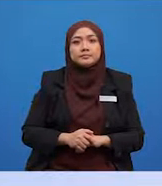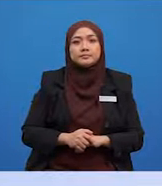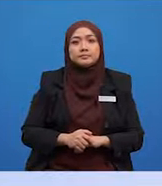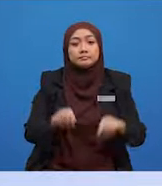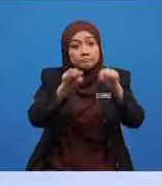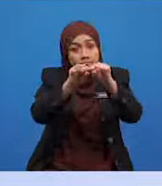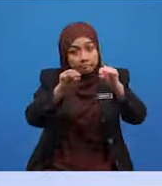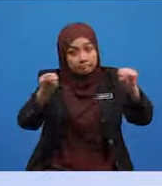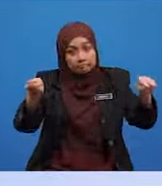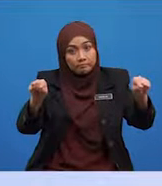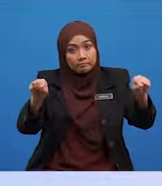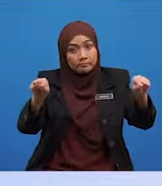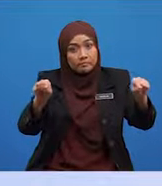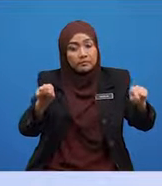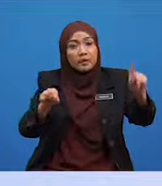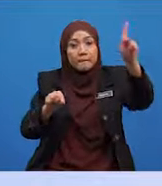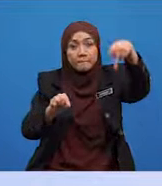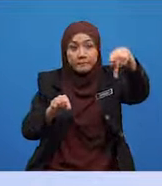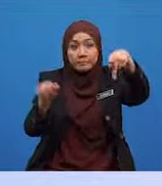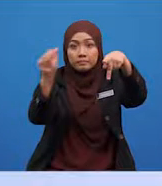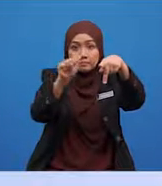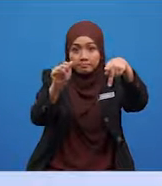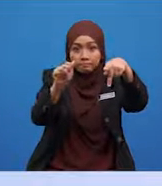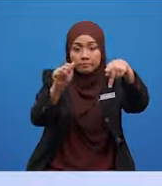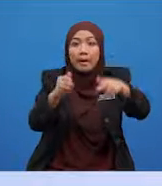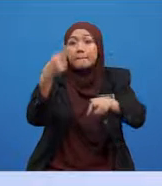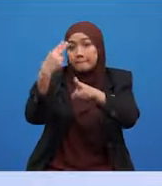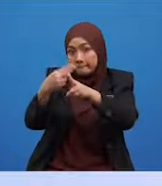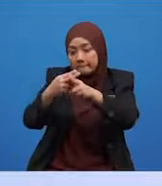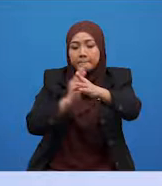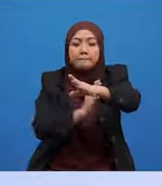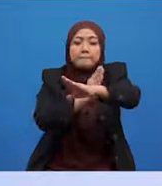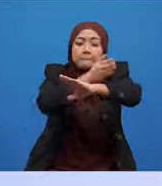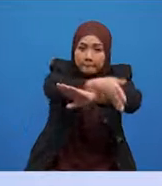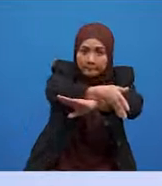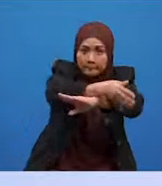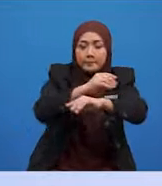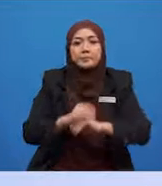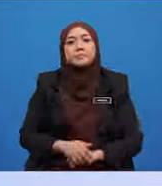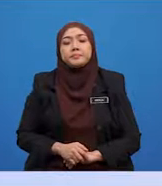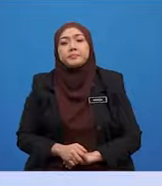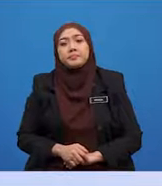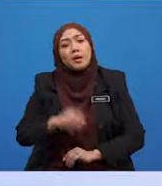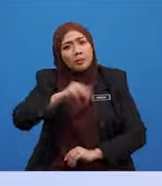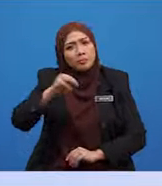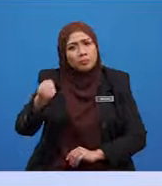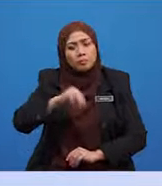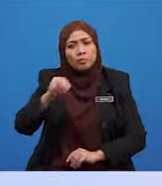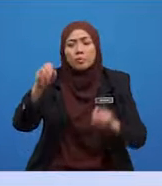lurus PA yang dilukis ialah perentas. Anda boleh juga